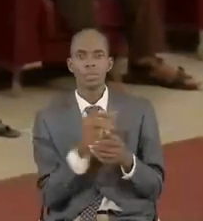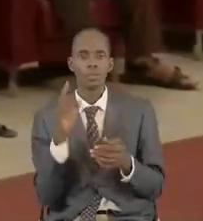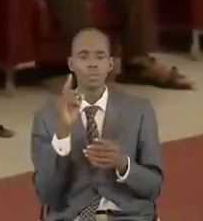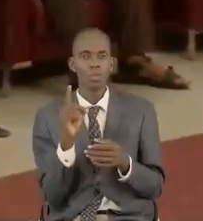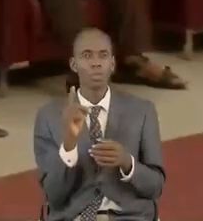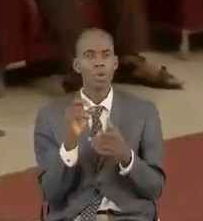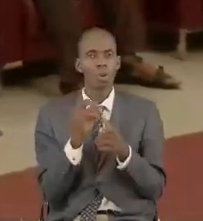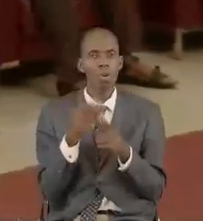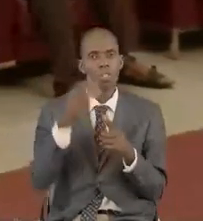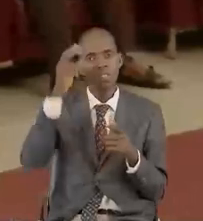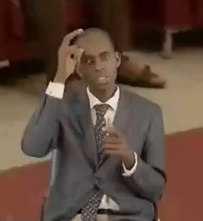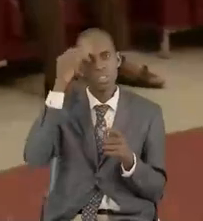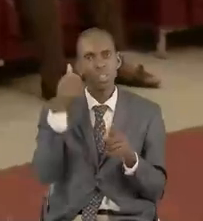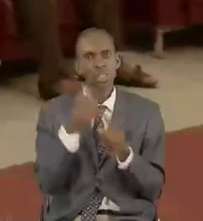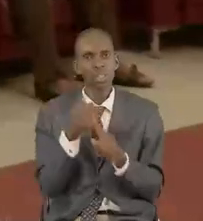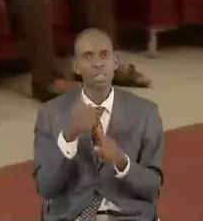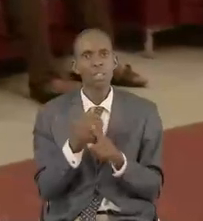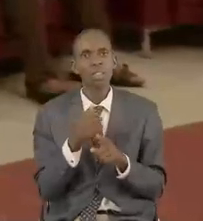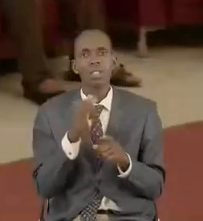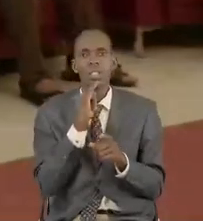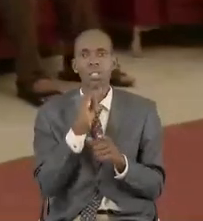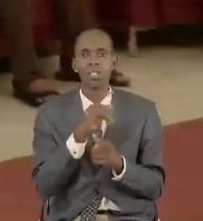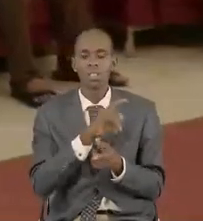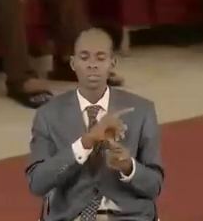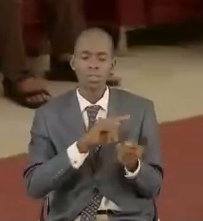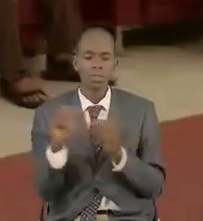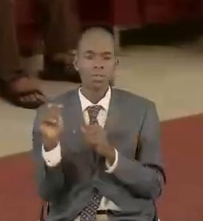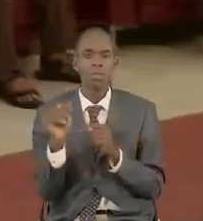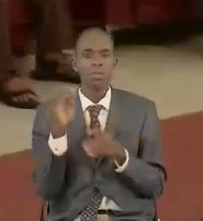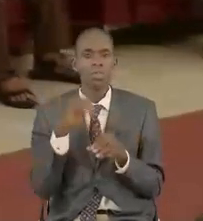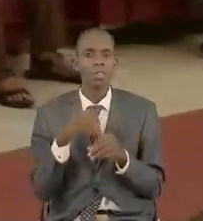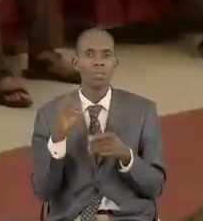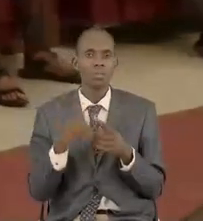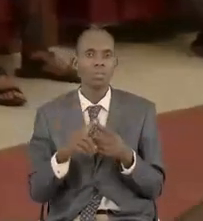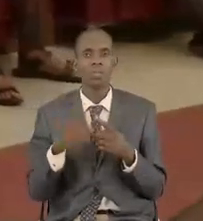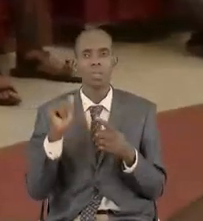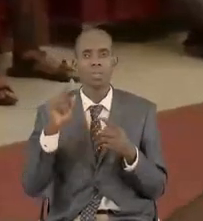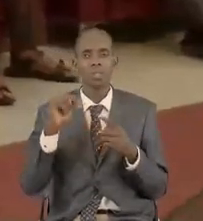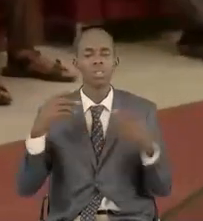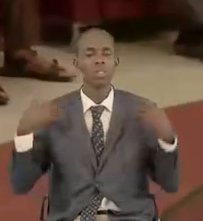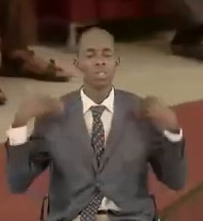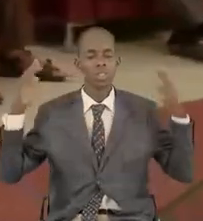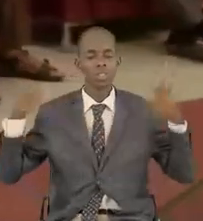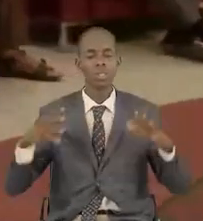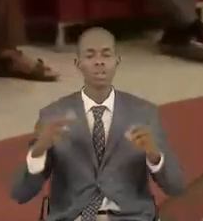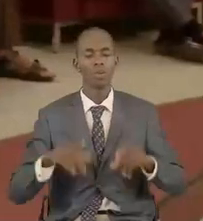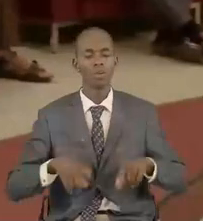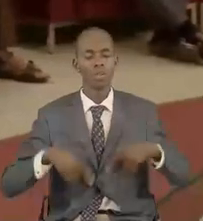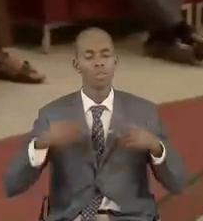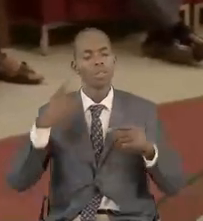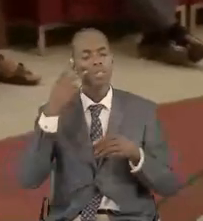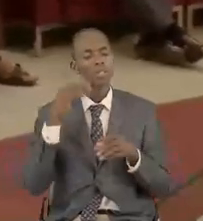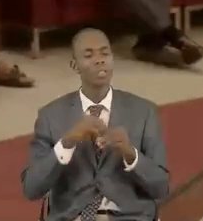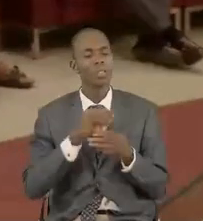se déguisent en ange de lumière vers ces 15 heures